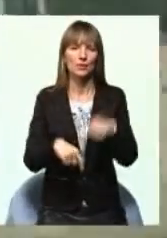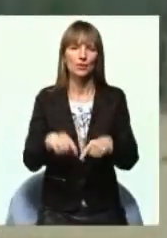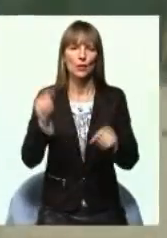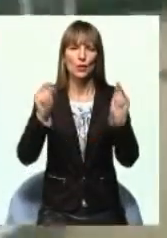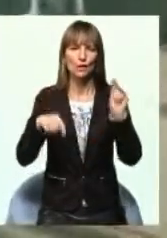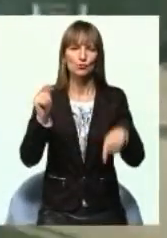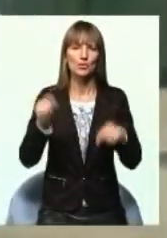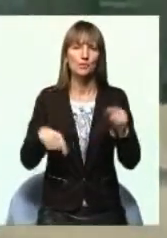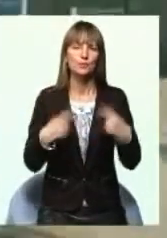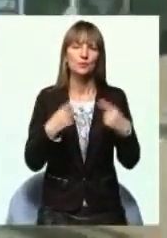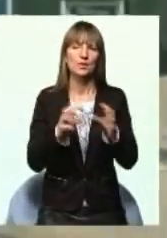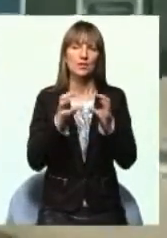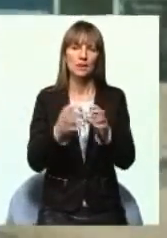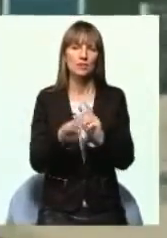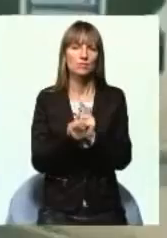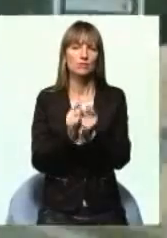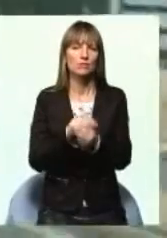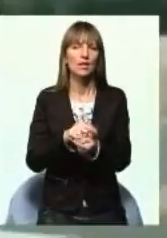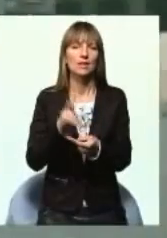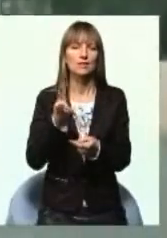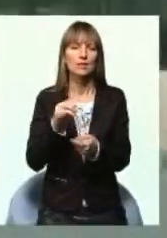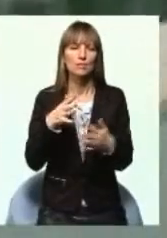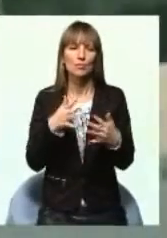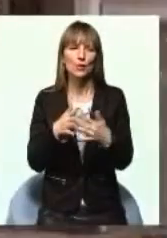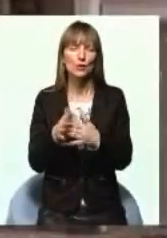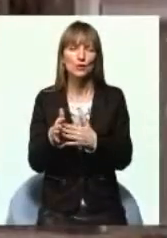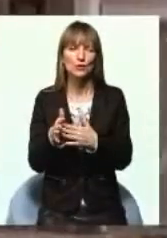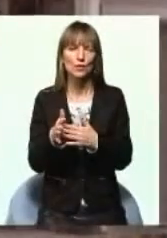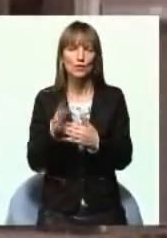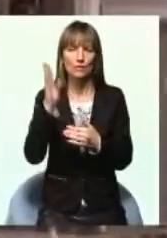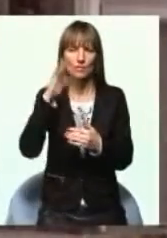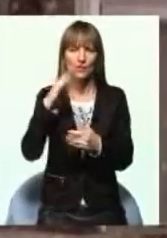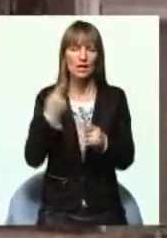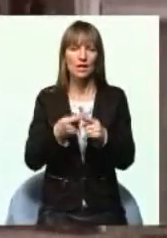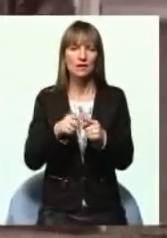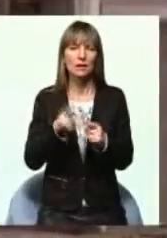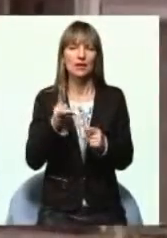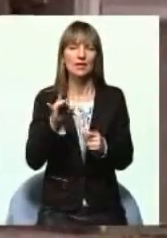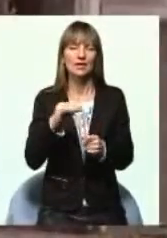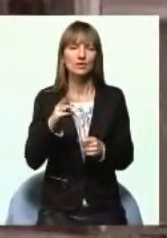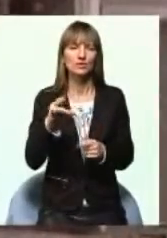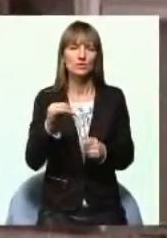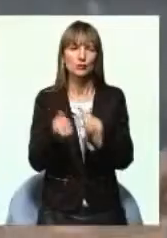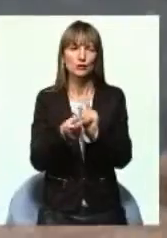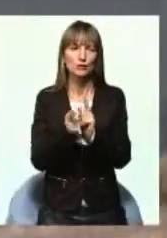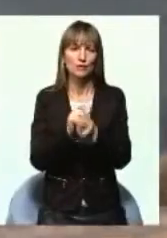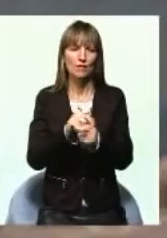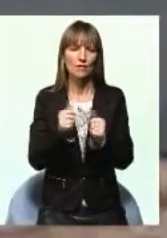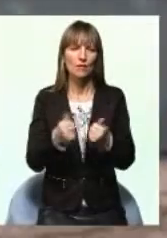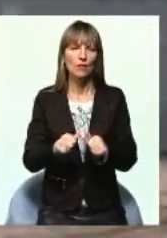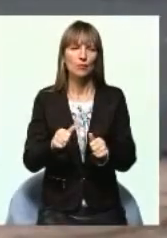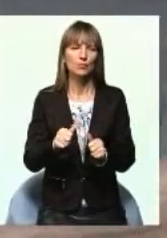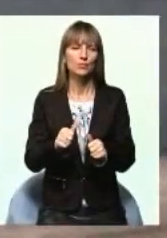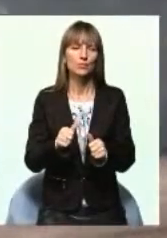дощем, інші замерзають, перетворюючись на прозорі кристали льоду. Ці крижинки під час вітру змінюють свою форму,